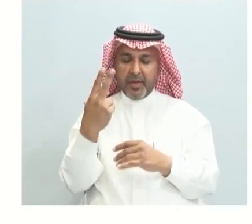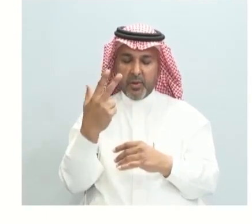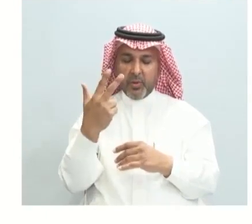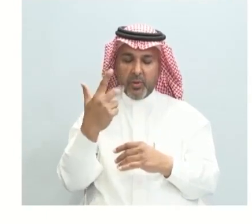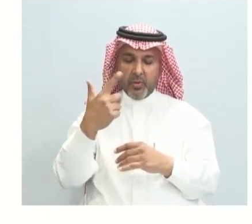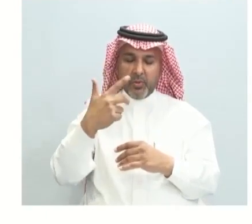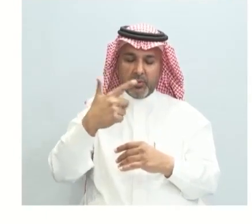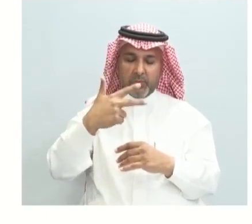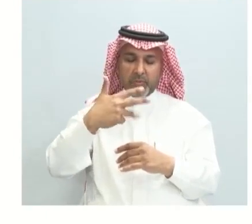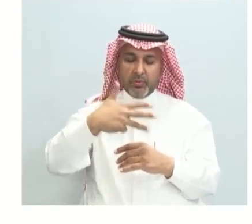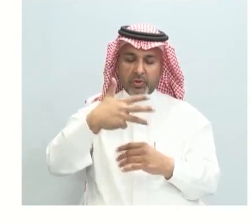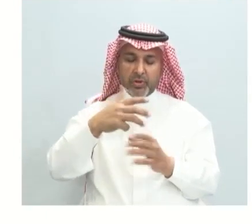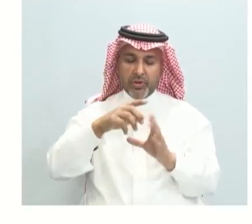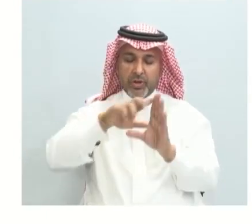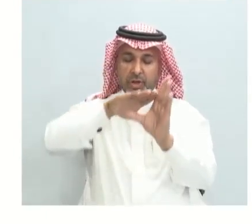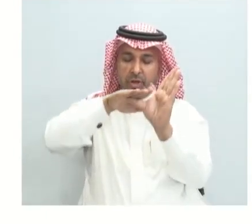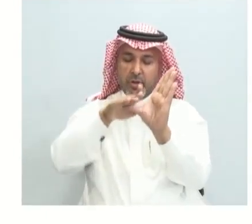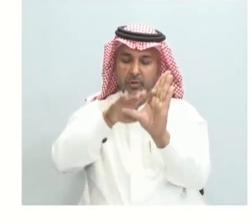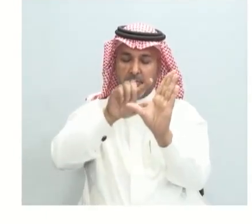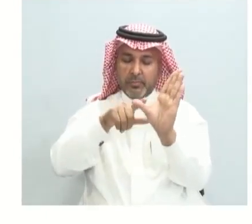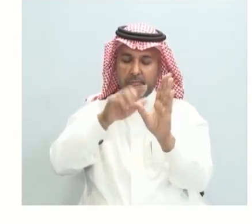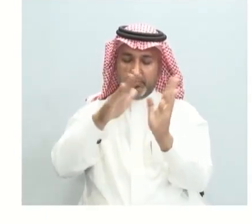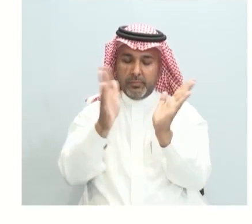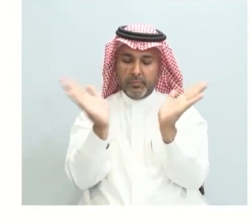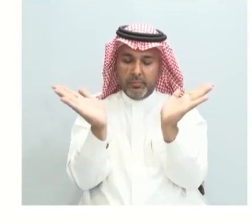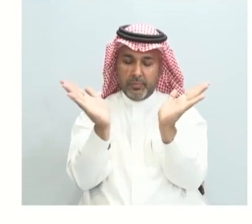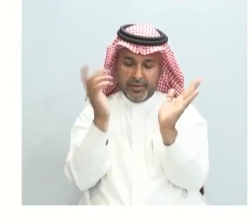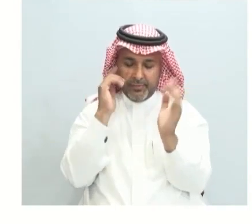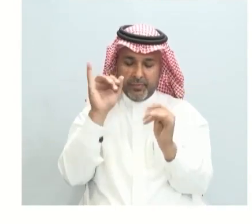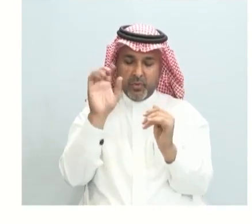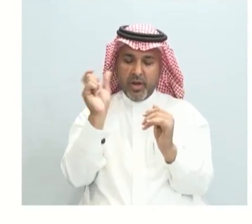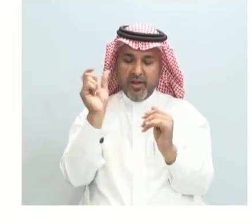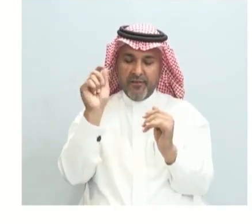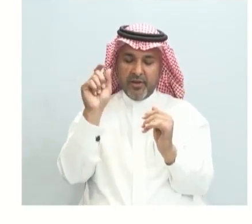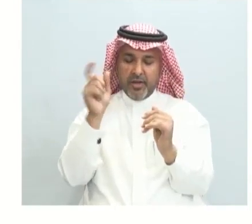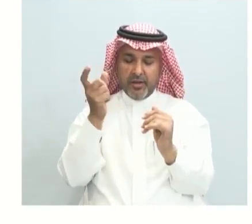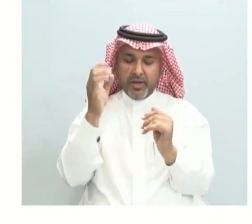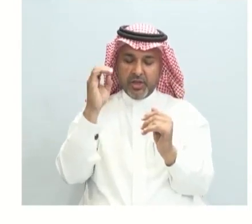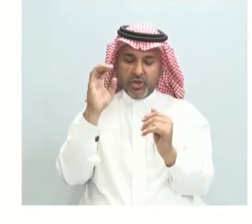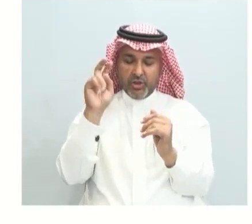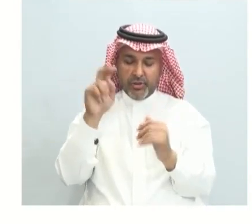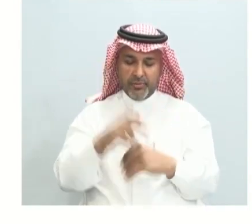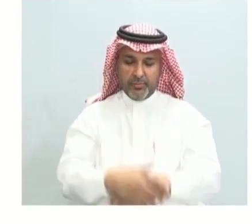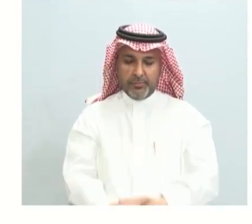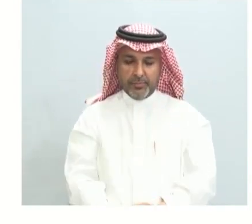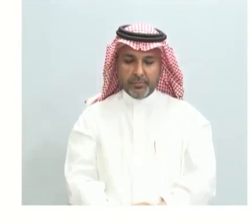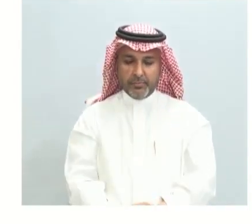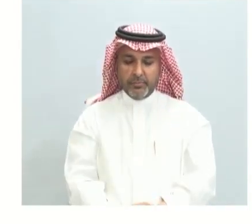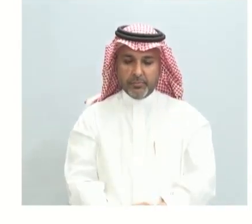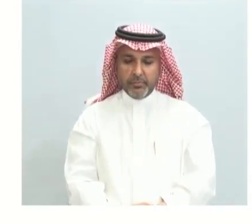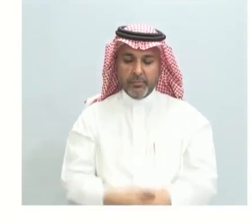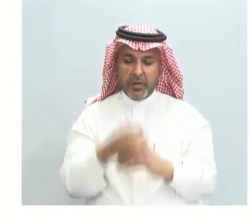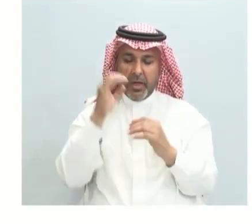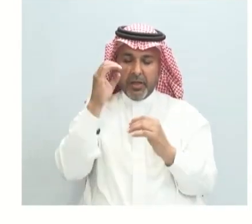الا عن طريق قانون جيب التمام فبالتالي بقول ان الضلع ب يساوي الجذر التربيعي لاي تربيع